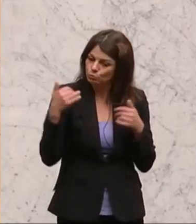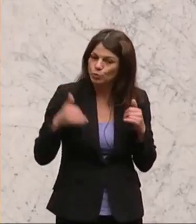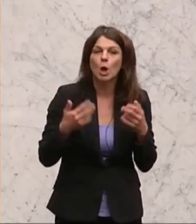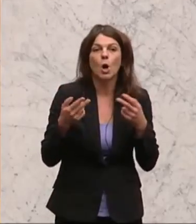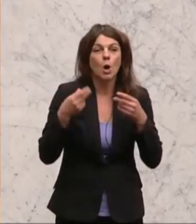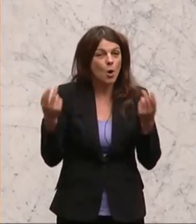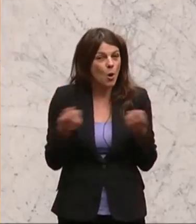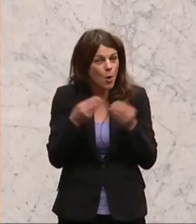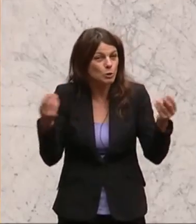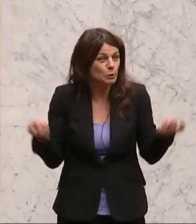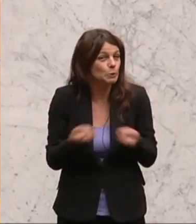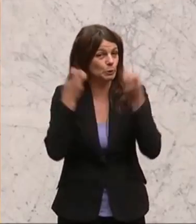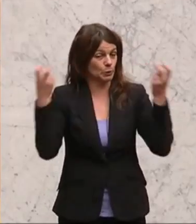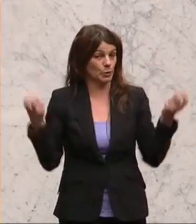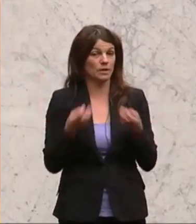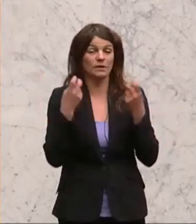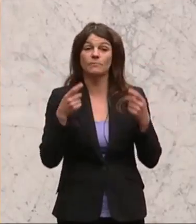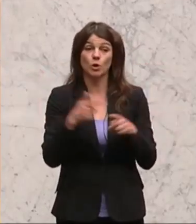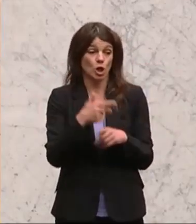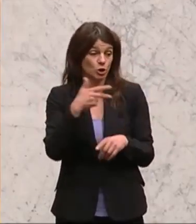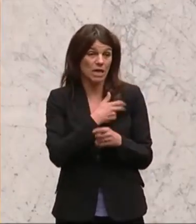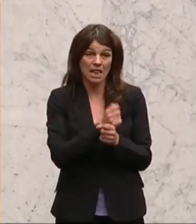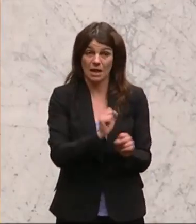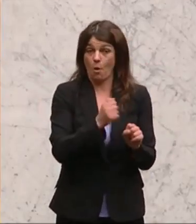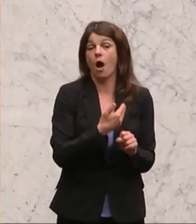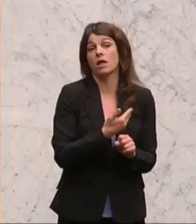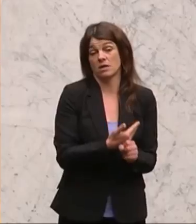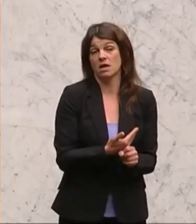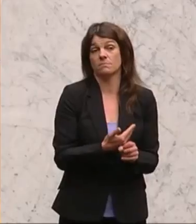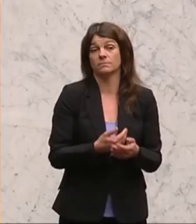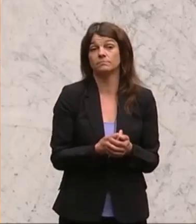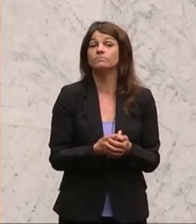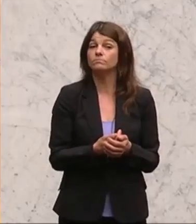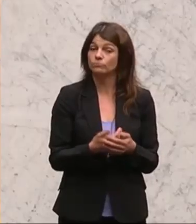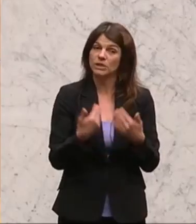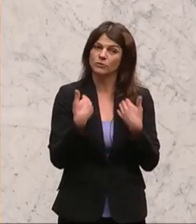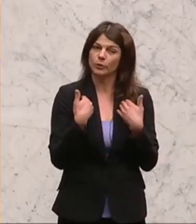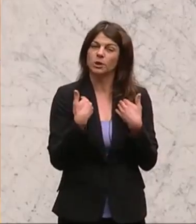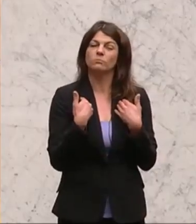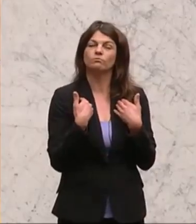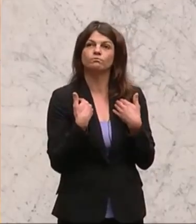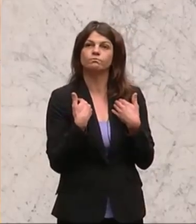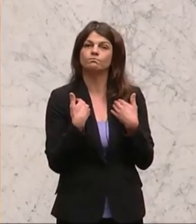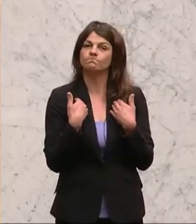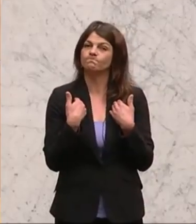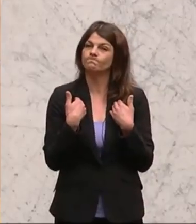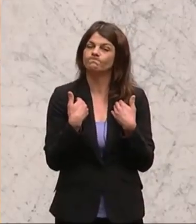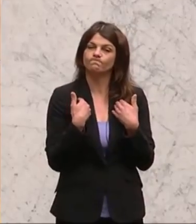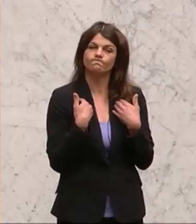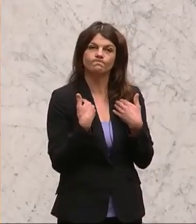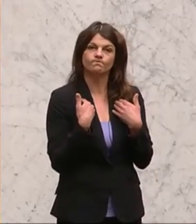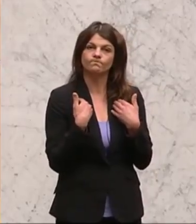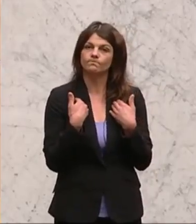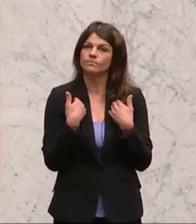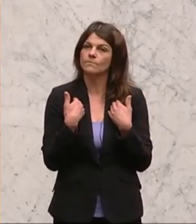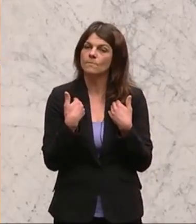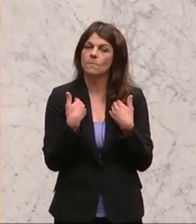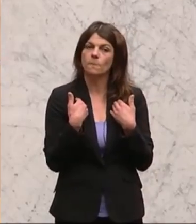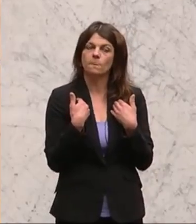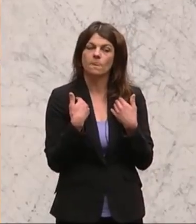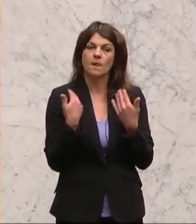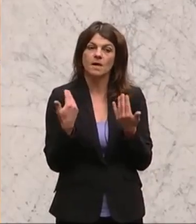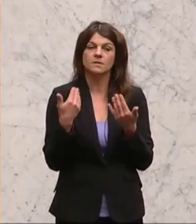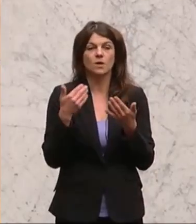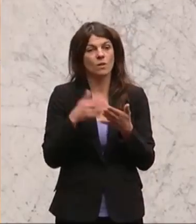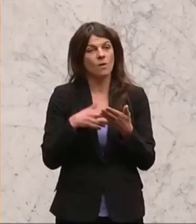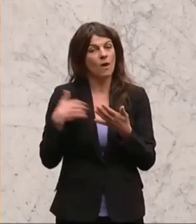wichtigen Fragen zu suchen. Und die Sozialdemokratie, die für mich noch immer